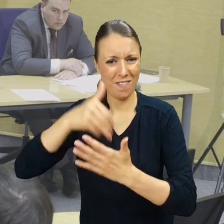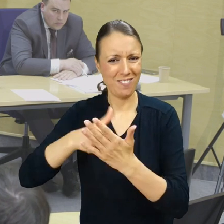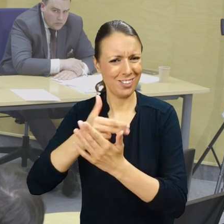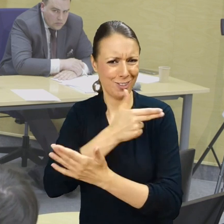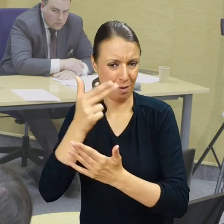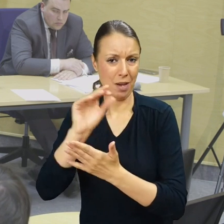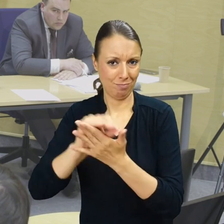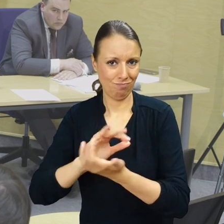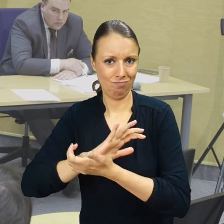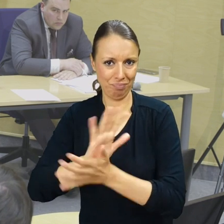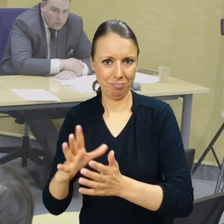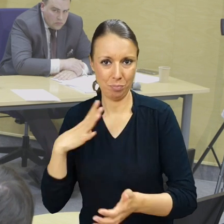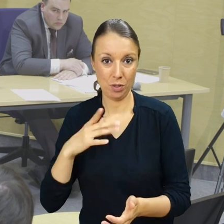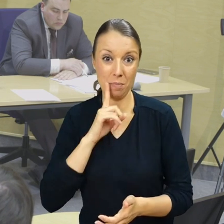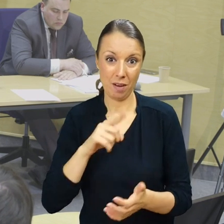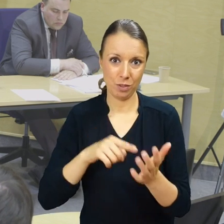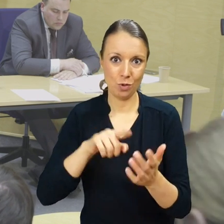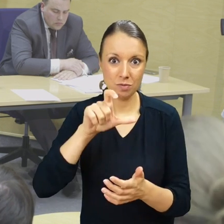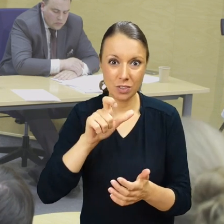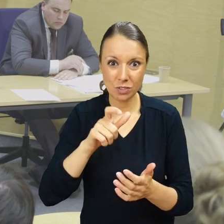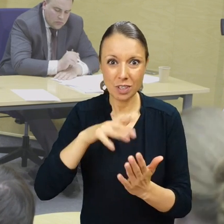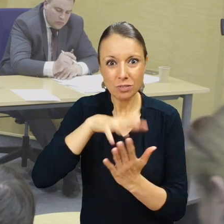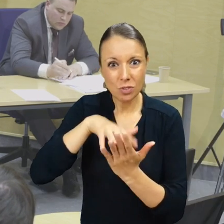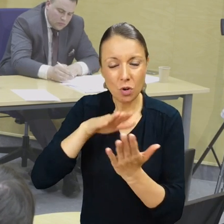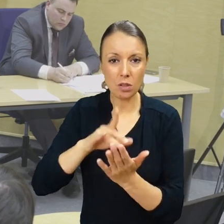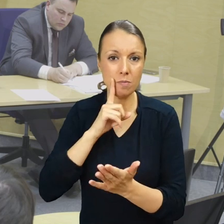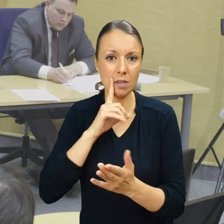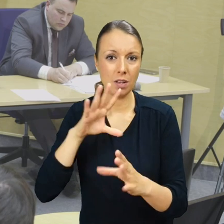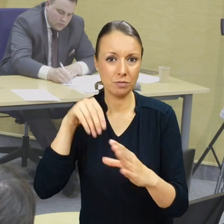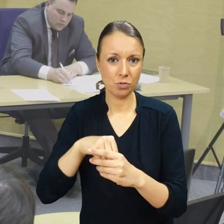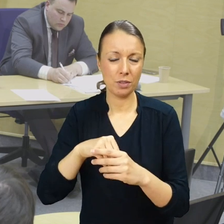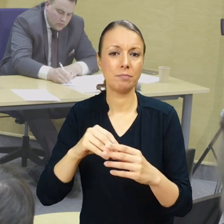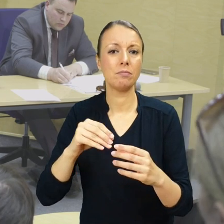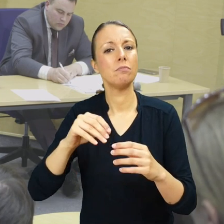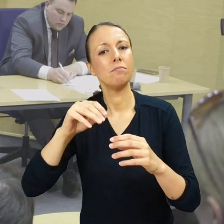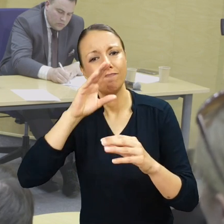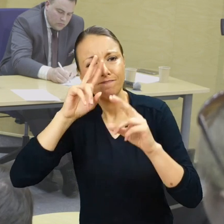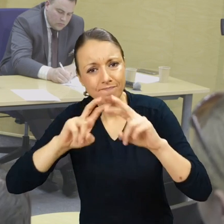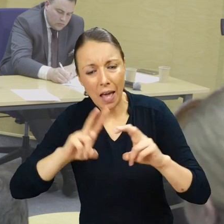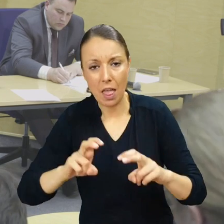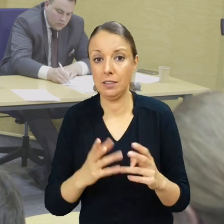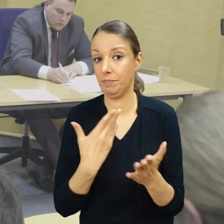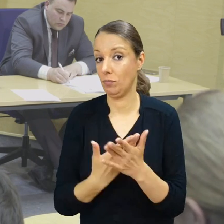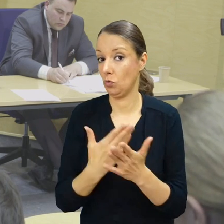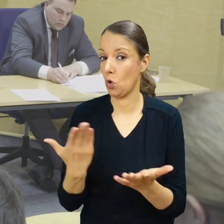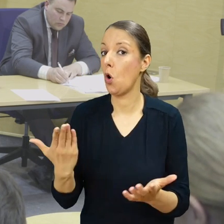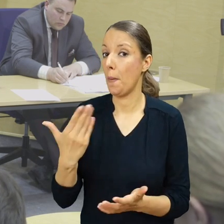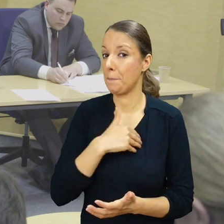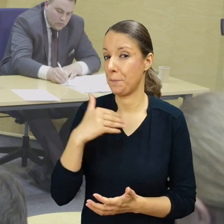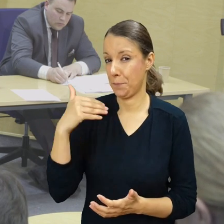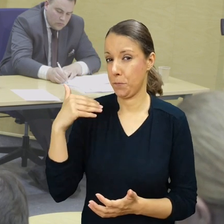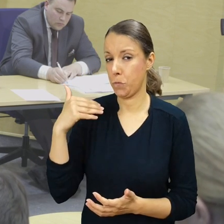to jest przeszło 200 stron takiej dogmatycznej i praktycznej analizy, dlaczego z punktu widzenia polskiego porządku prawnego nie